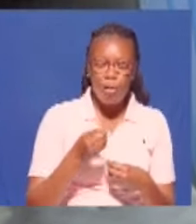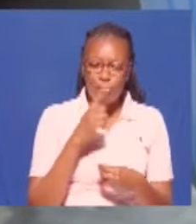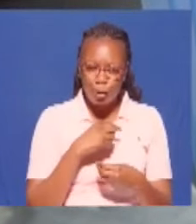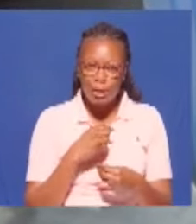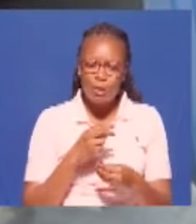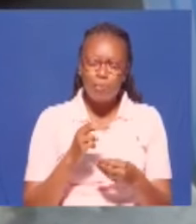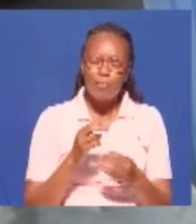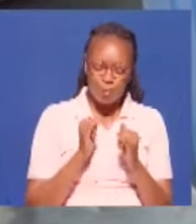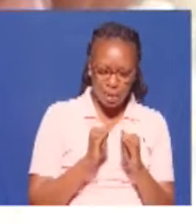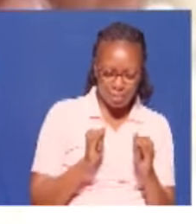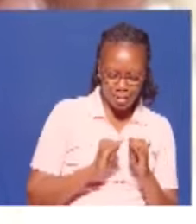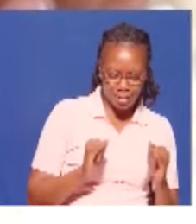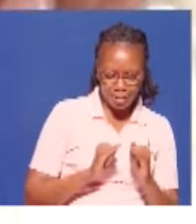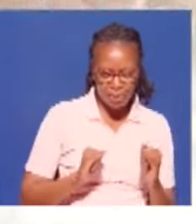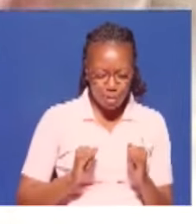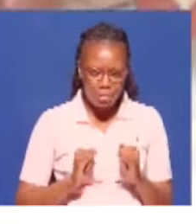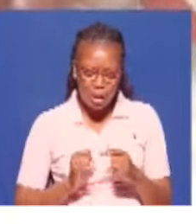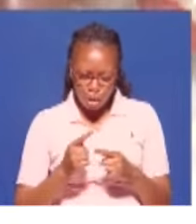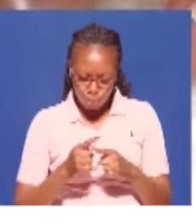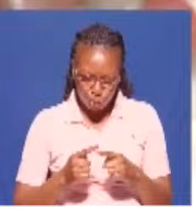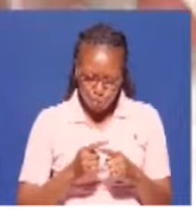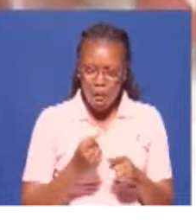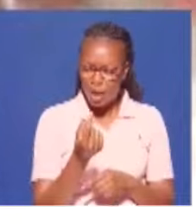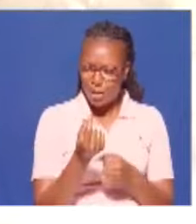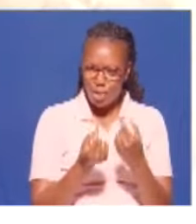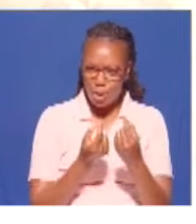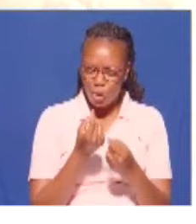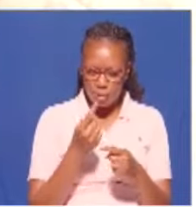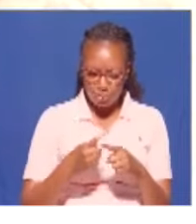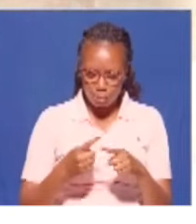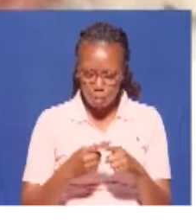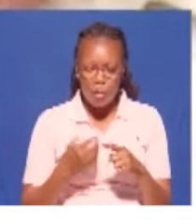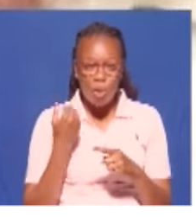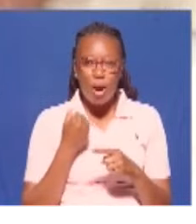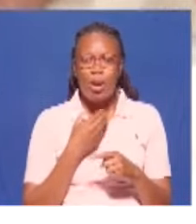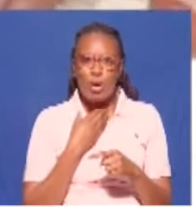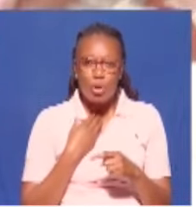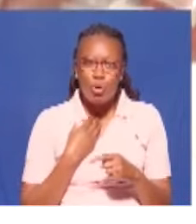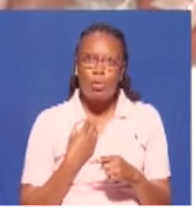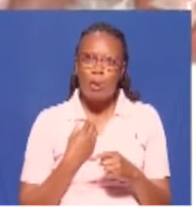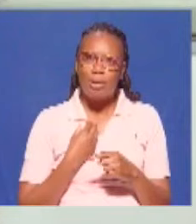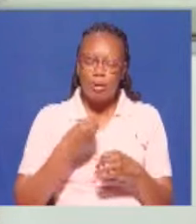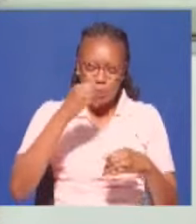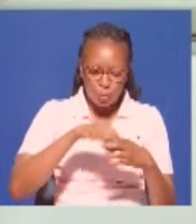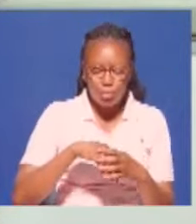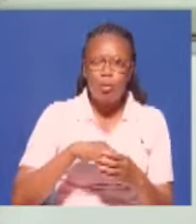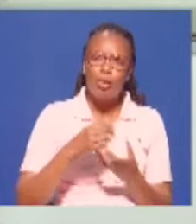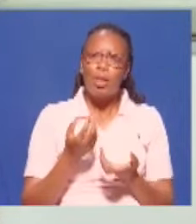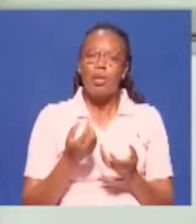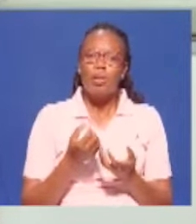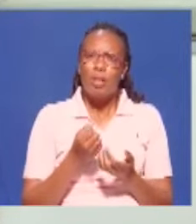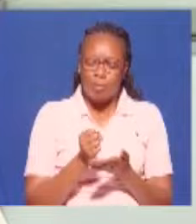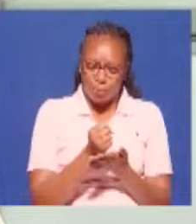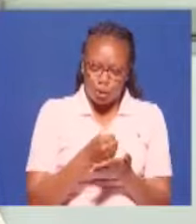ninazichop, ninazikatakata into small pieces ndio ziweze kwenda kwa blender. After chopping them, nina